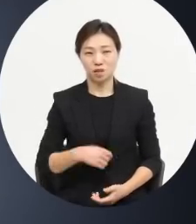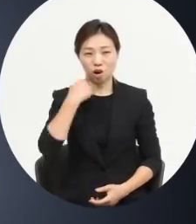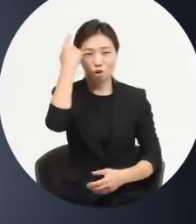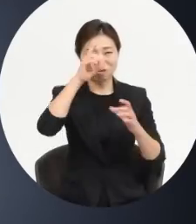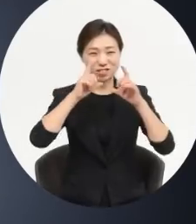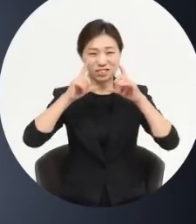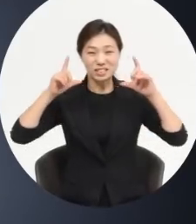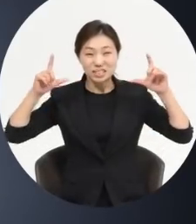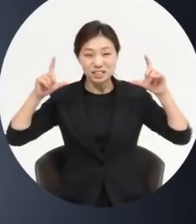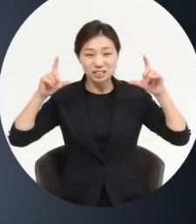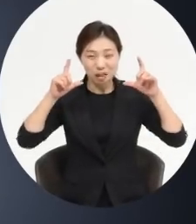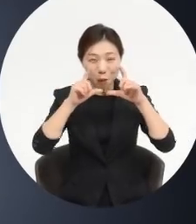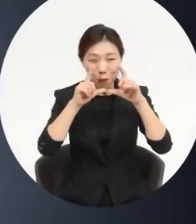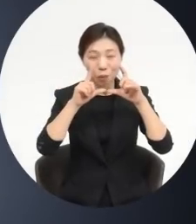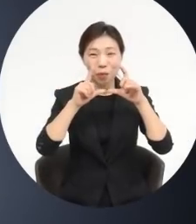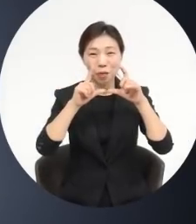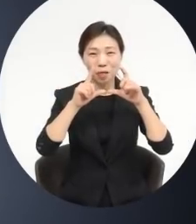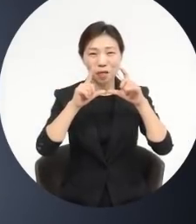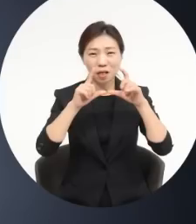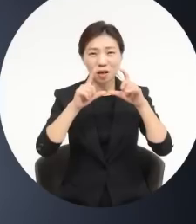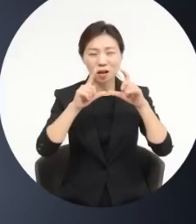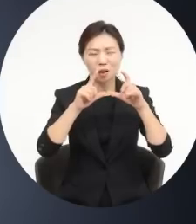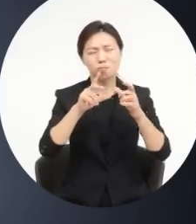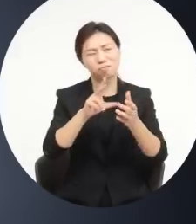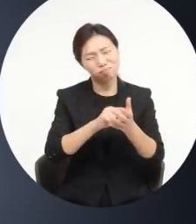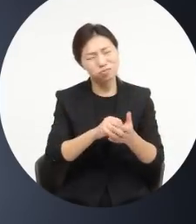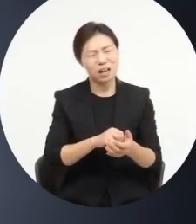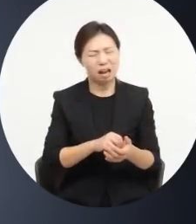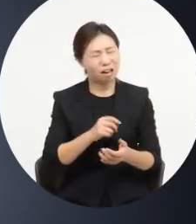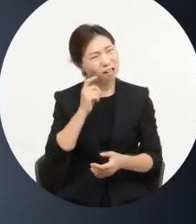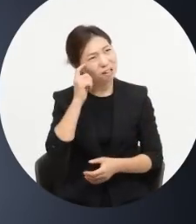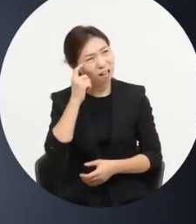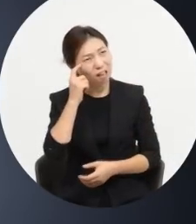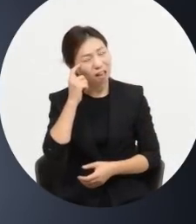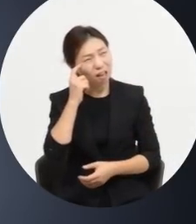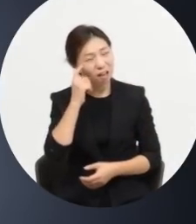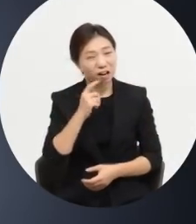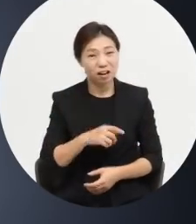응? 얼굴이 커도 문제, 작아도 문제.